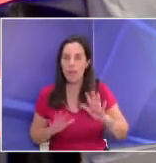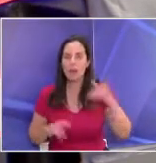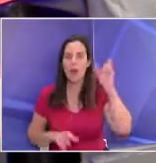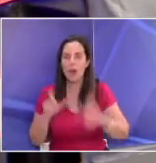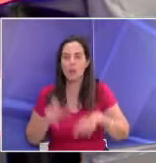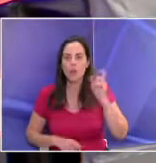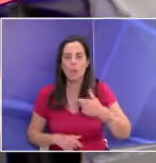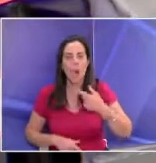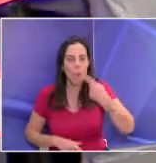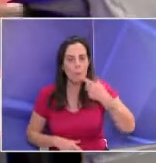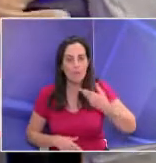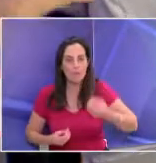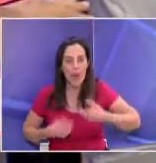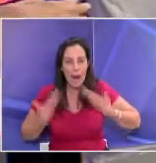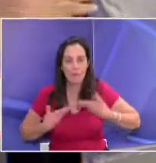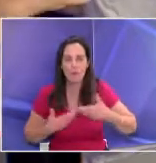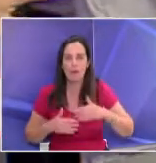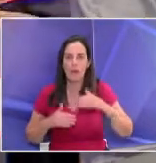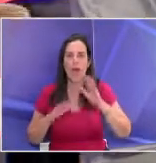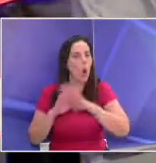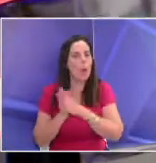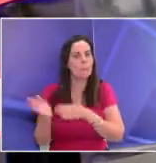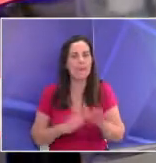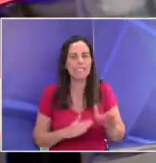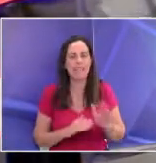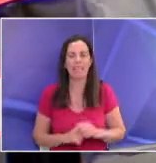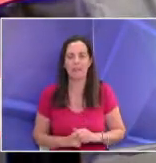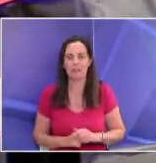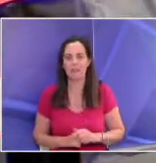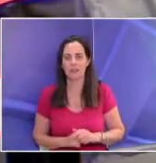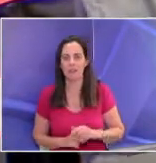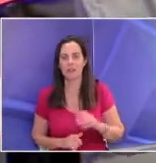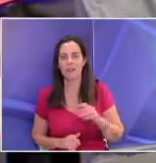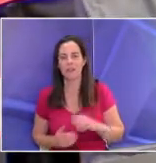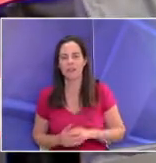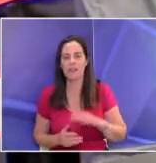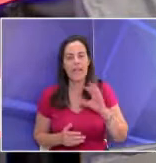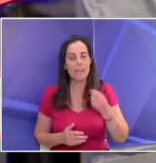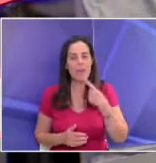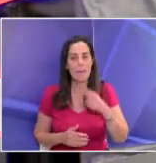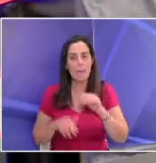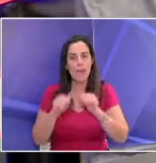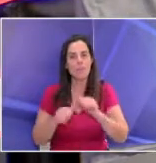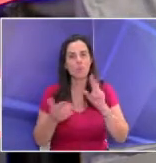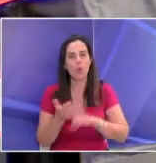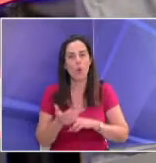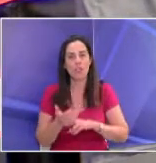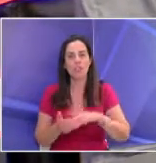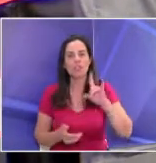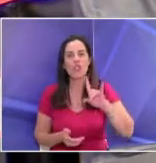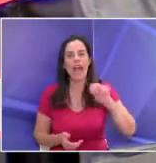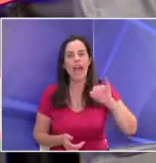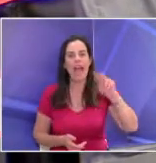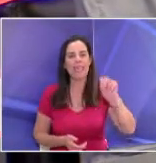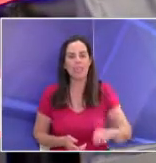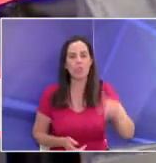שאנשים מוצאים את הדברים במילים, הכל בסדר. אני רוצה רגע, היית היחיד בעיתונות שדיבר בעד זכותה של חנין זועבי